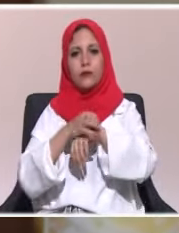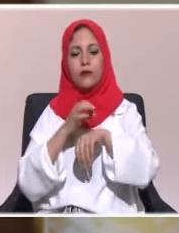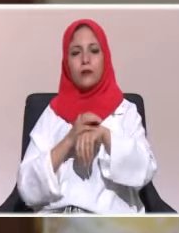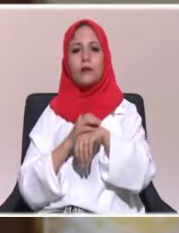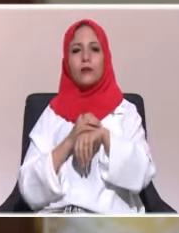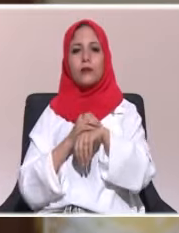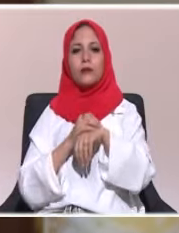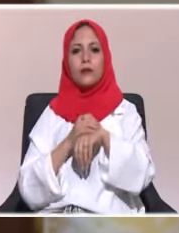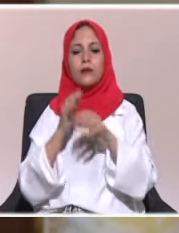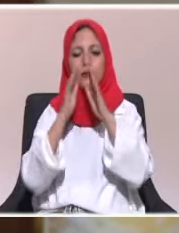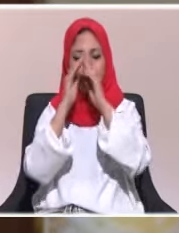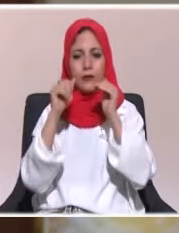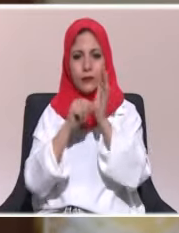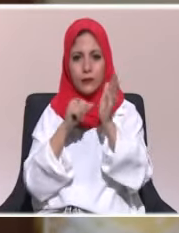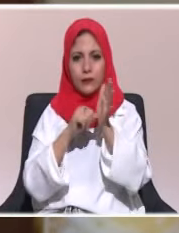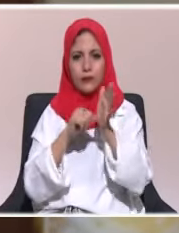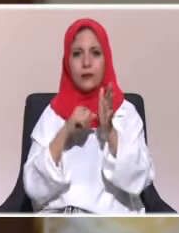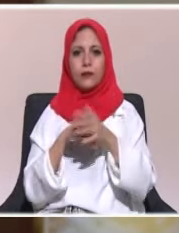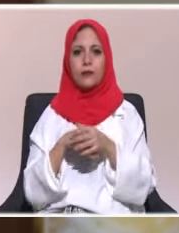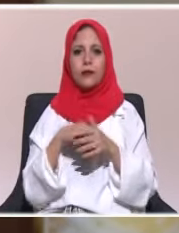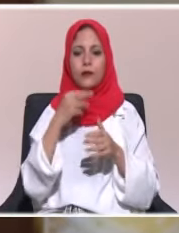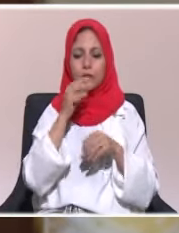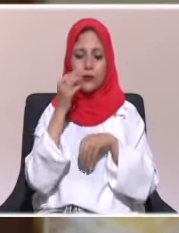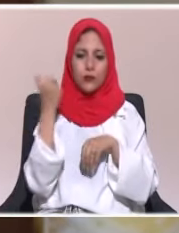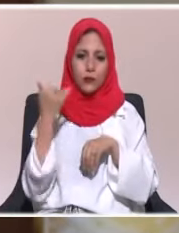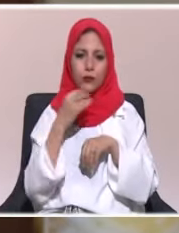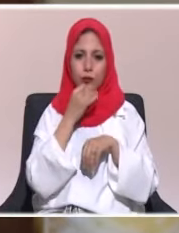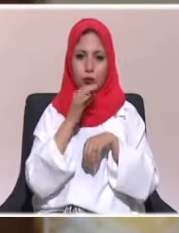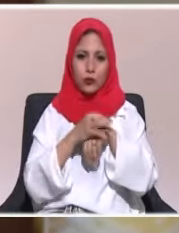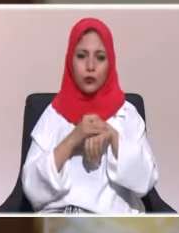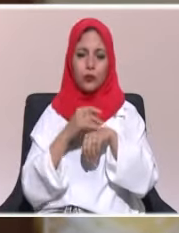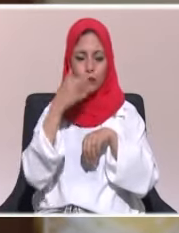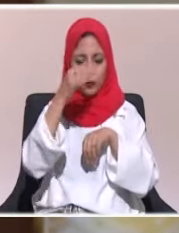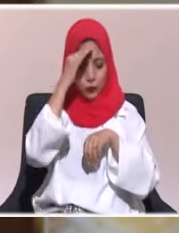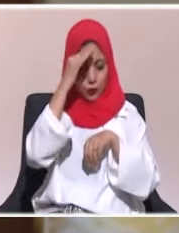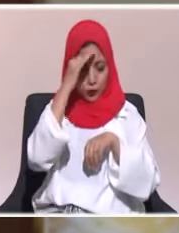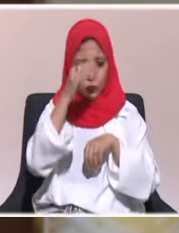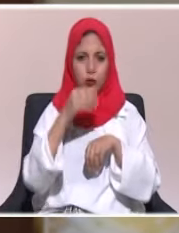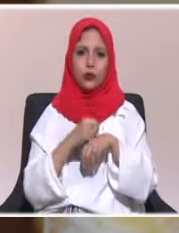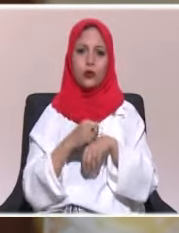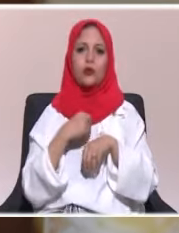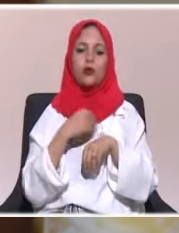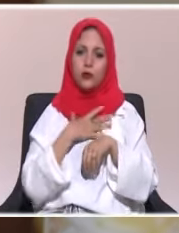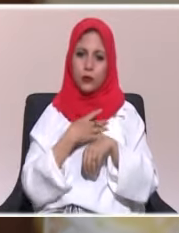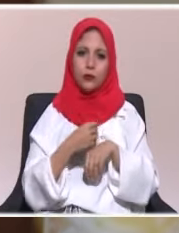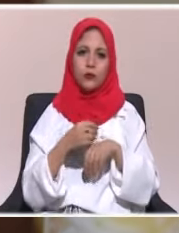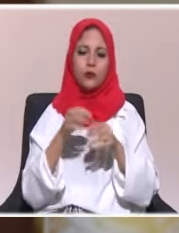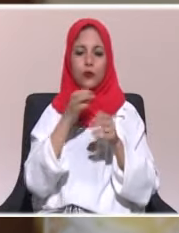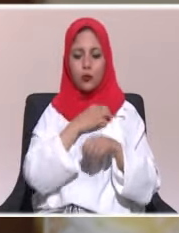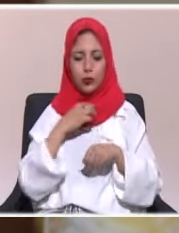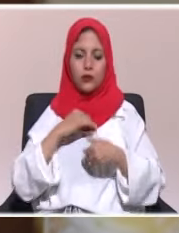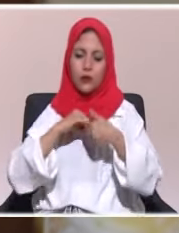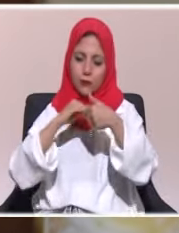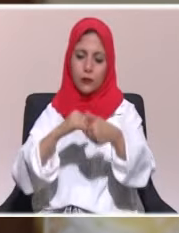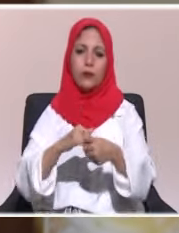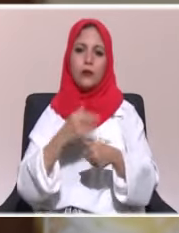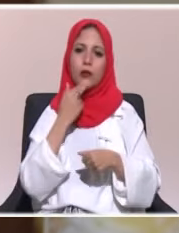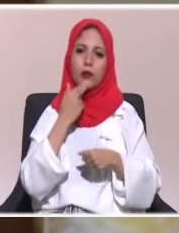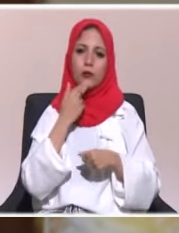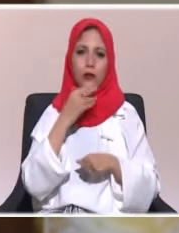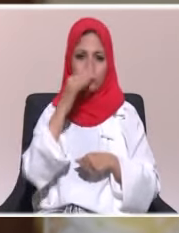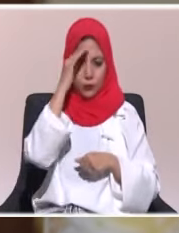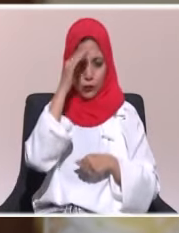كيلوباترا بمصر الجديدة. أنا بشكر جدا دكتور هشام على تبرعه، وبشكر جدا مستشفى كيلوباترا اللي تحملت